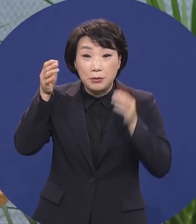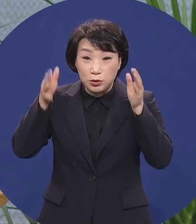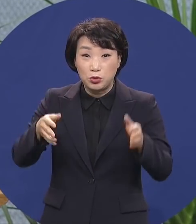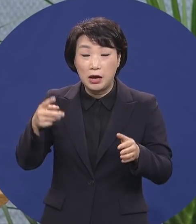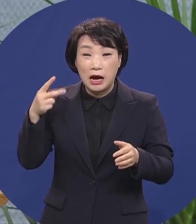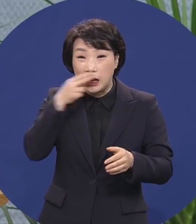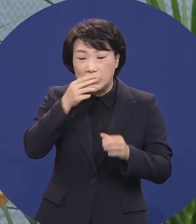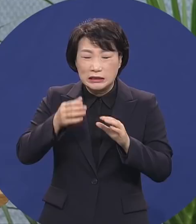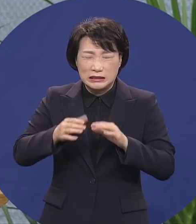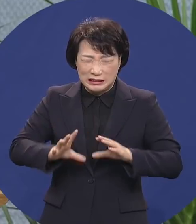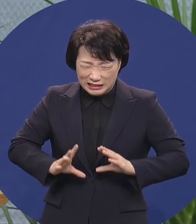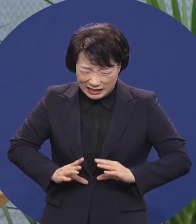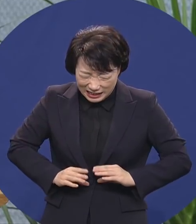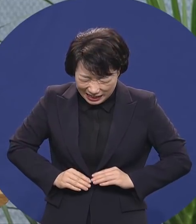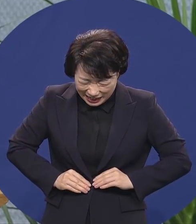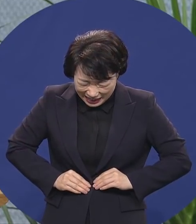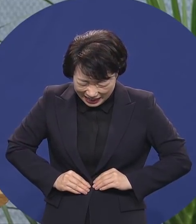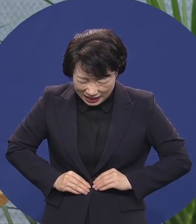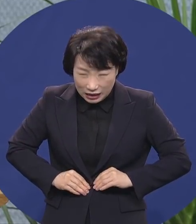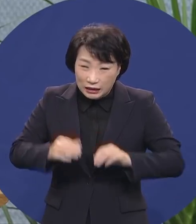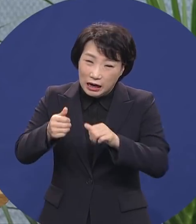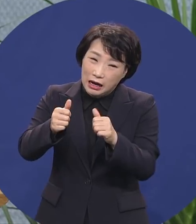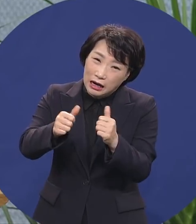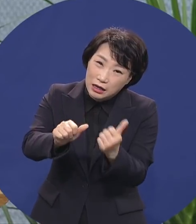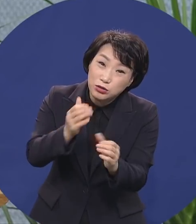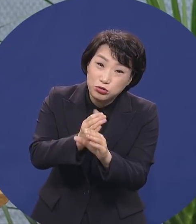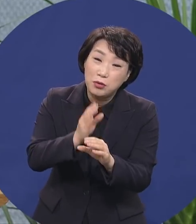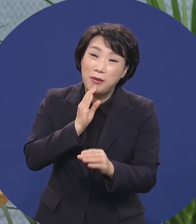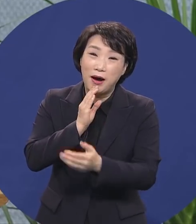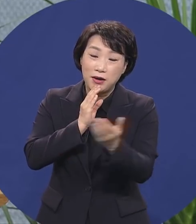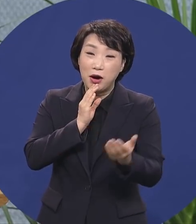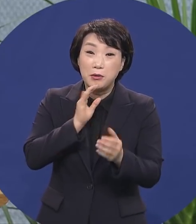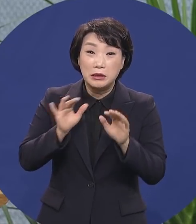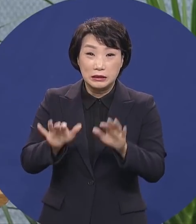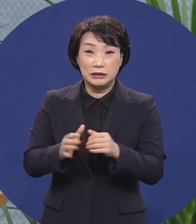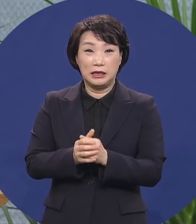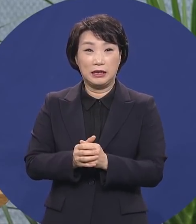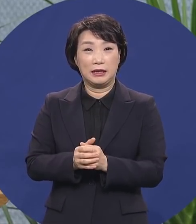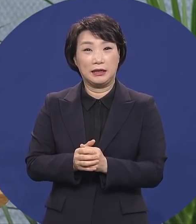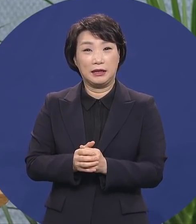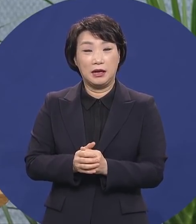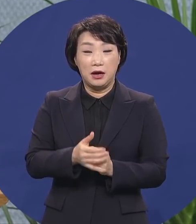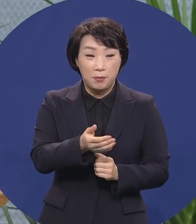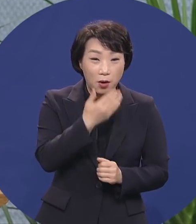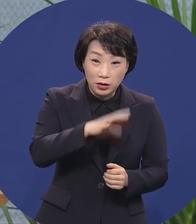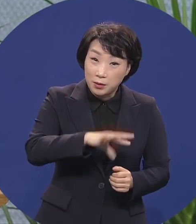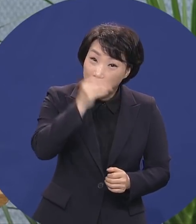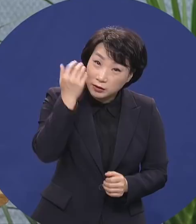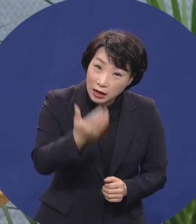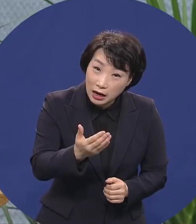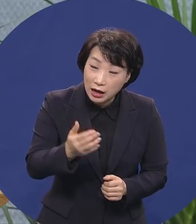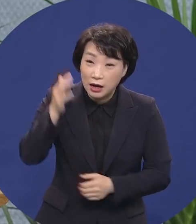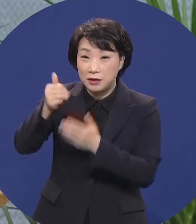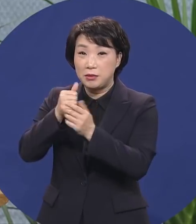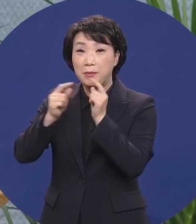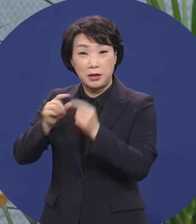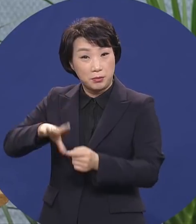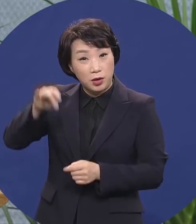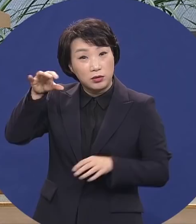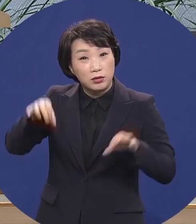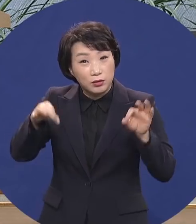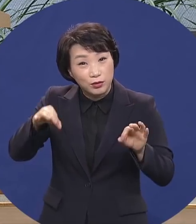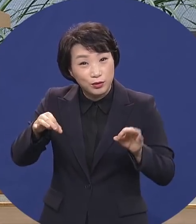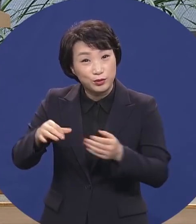줄이고 금식하여 죽음 직전에 처해 있는 내 목숨 앞에 떡이 우선이냐? 하나님 말씀이